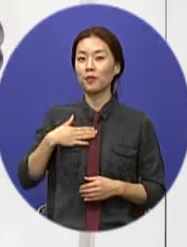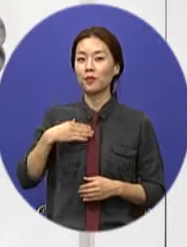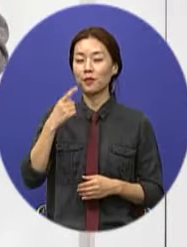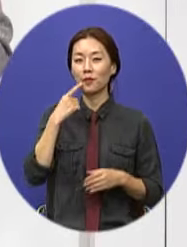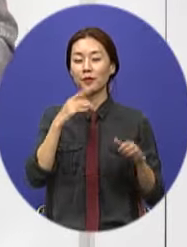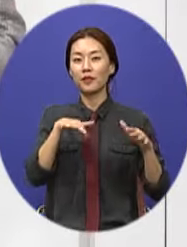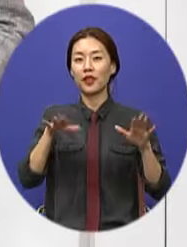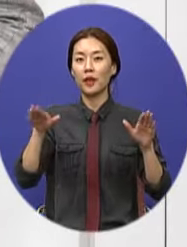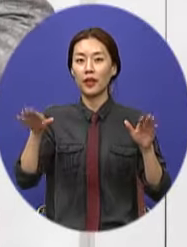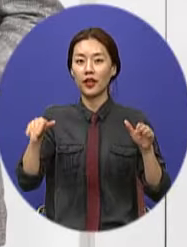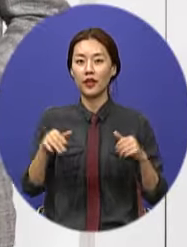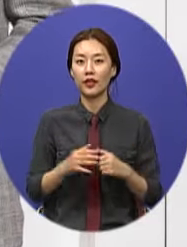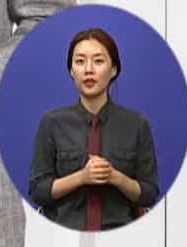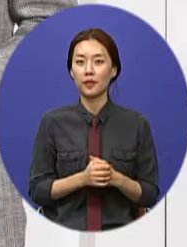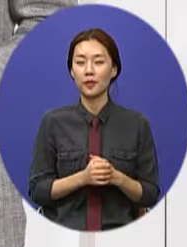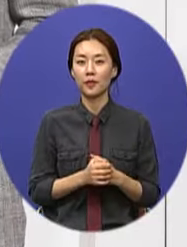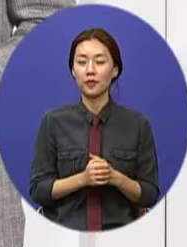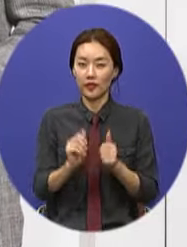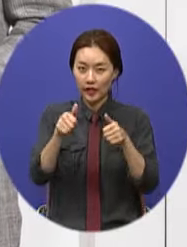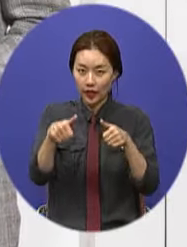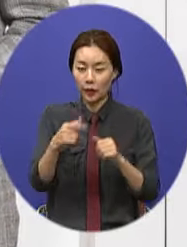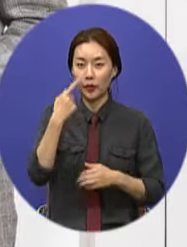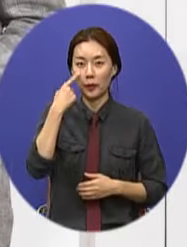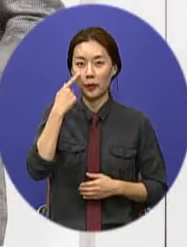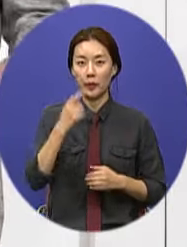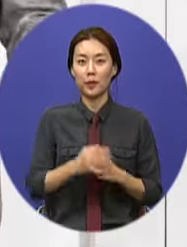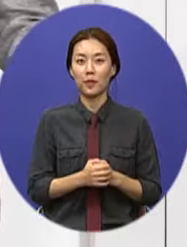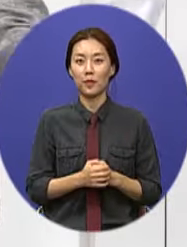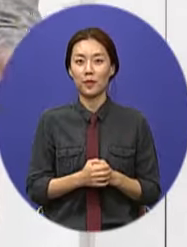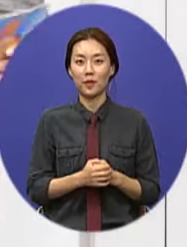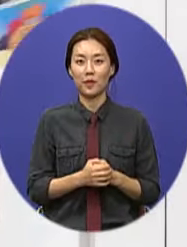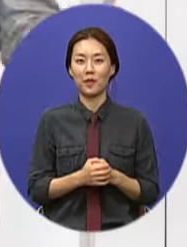이제 갈매기로 갈매기. 네. 예, 인사를 드리겠습니다.